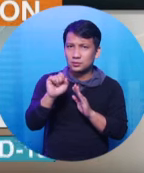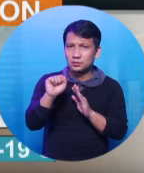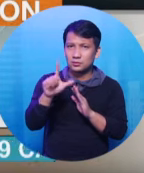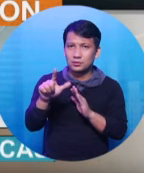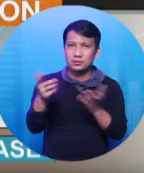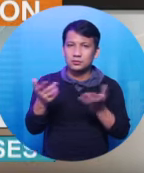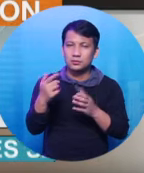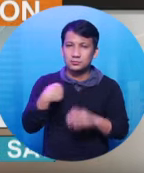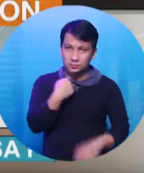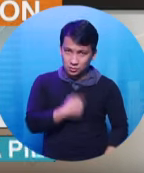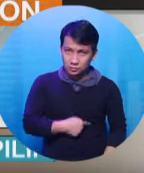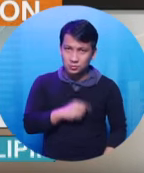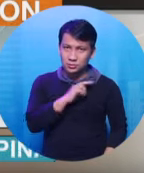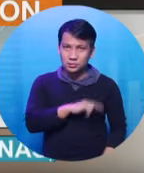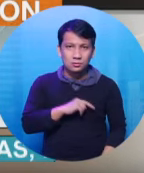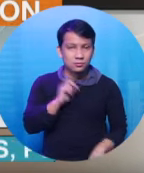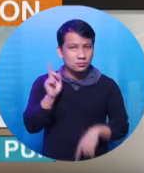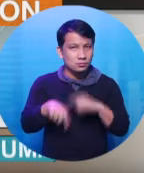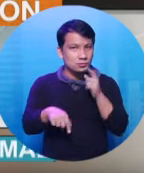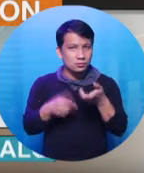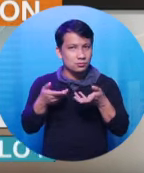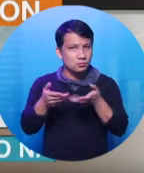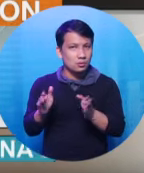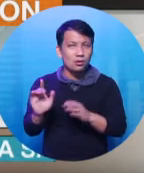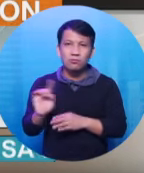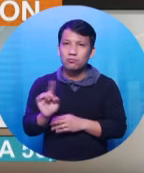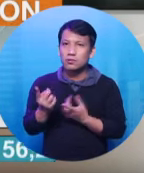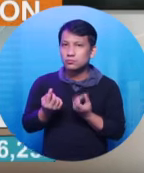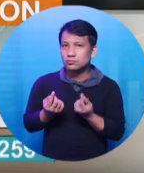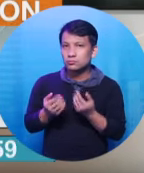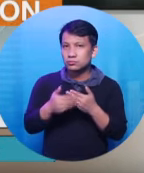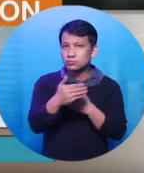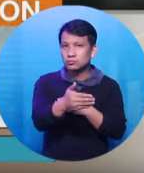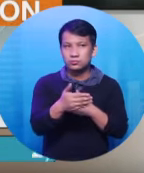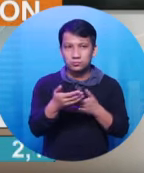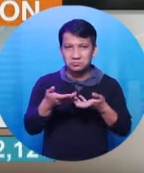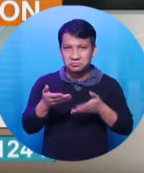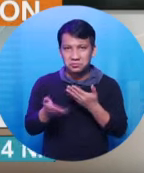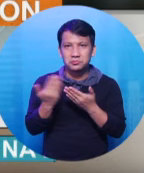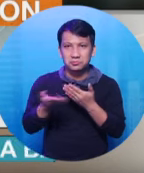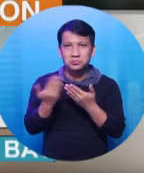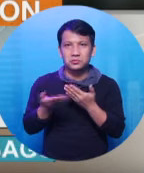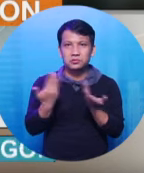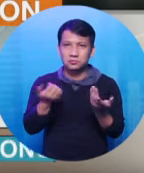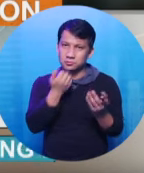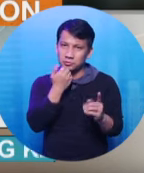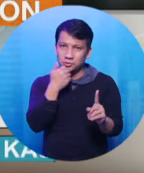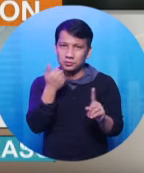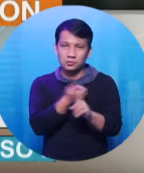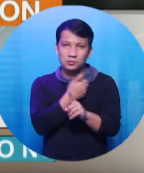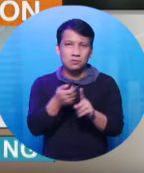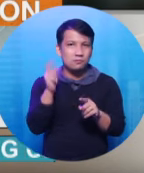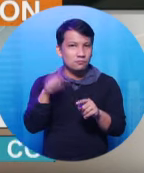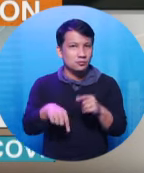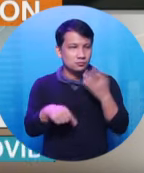ng Chinese na ito. Hindi po pwede na ganun-ganun na lang, may gagawa siyang mali. Kaya dapat tutukan natin